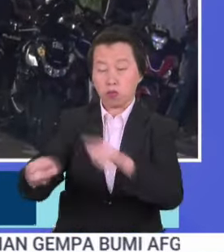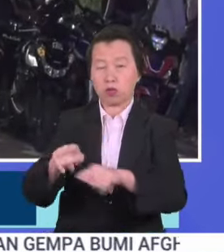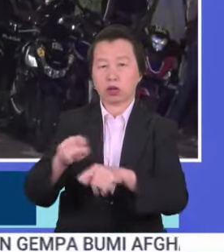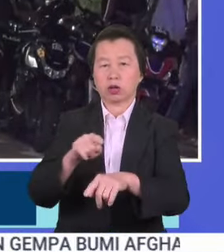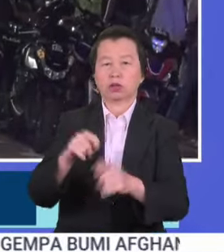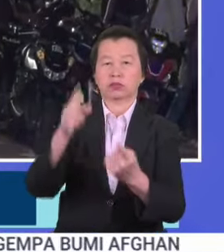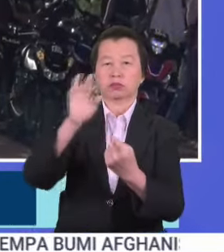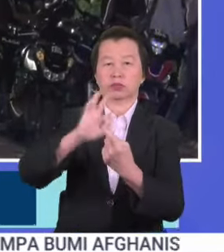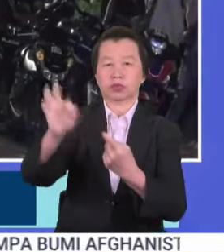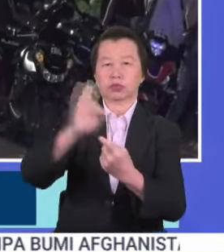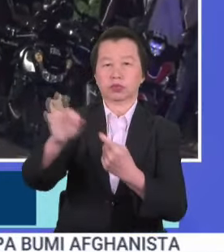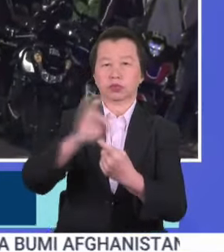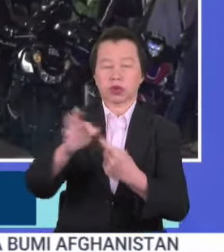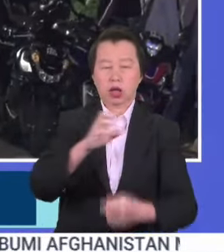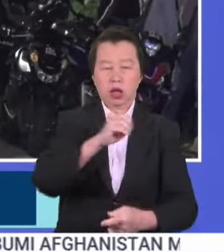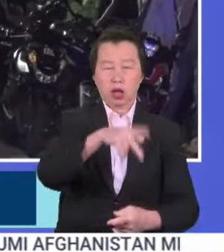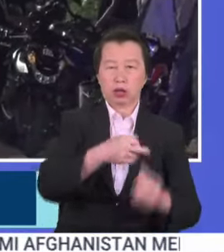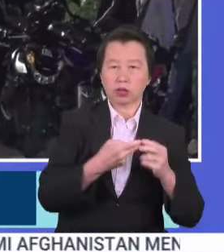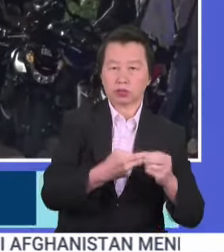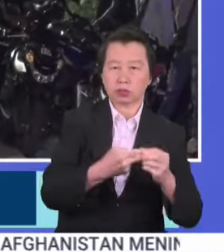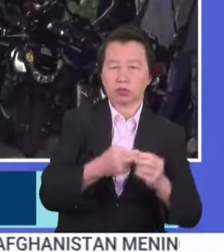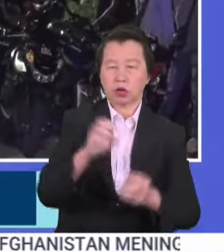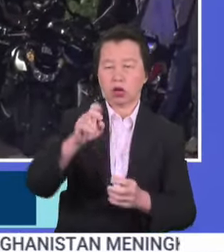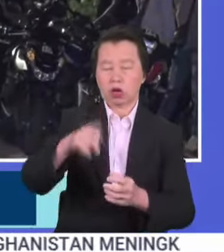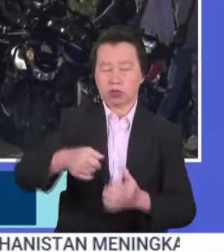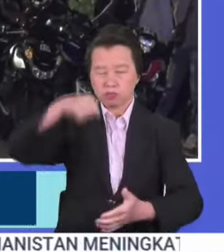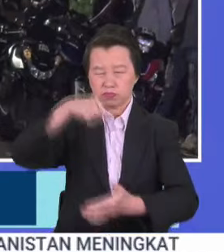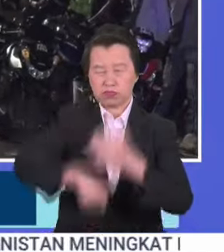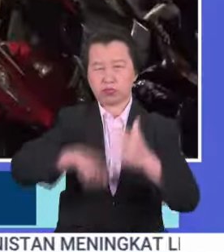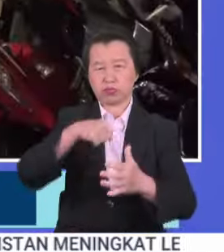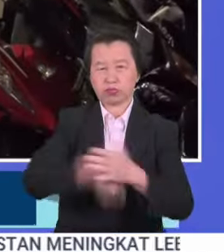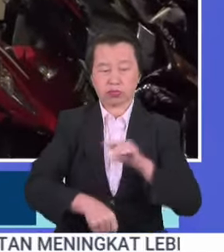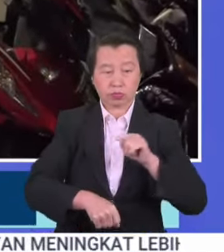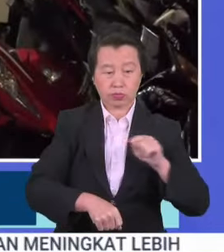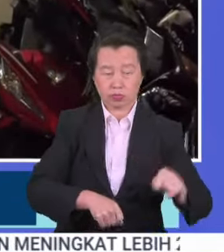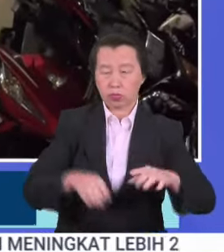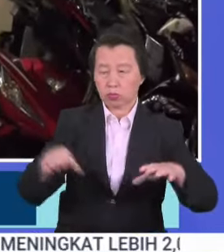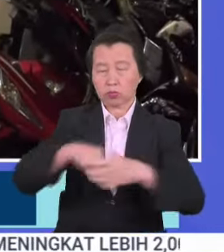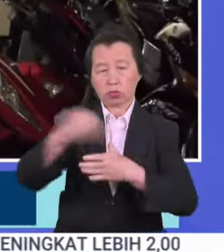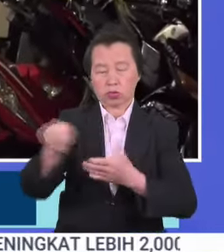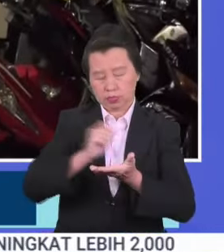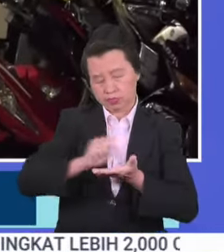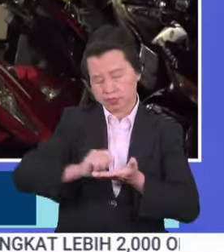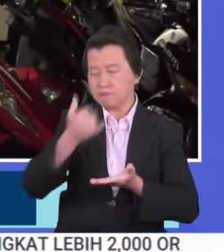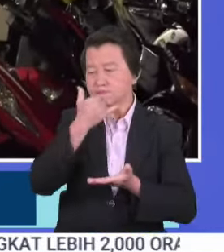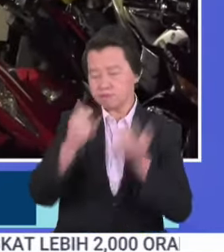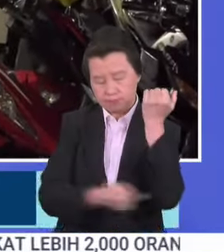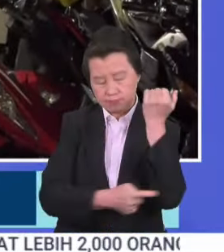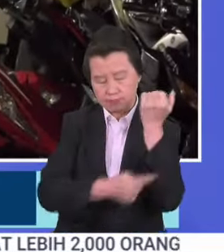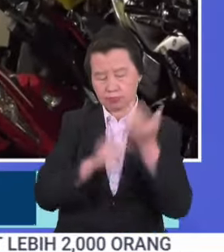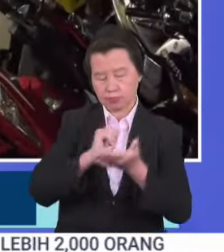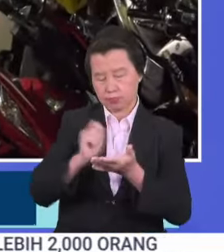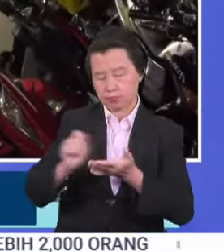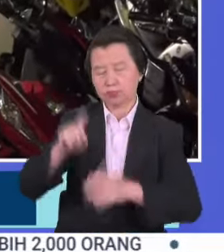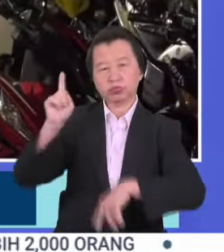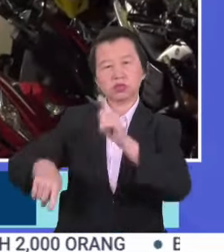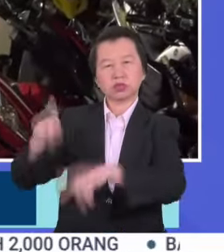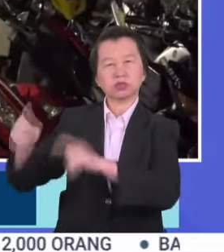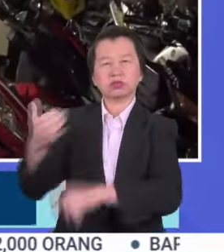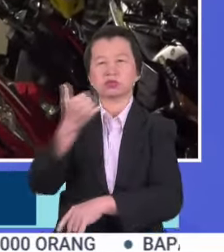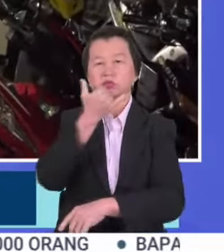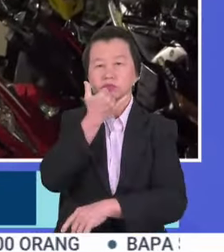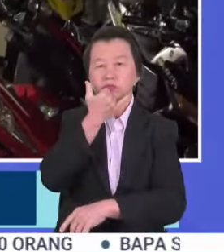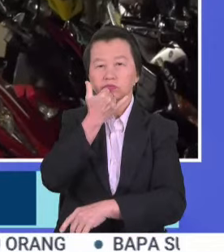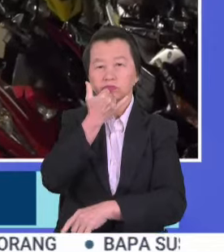Pulau Pinang. Ops bersepadu Ops Samsing Jalanan mengeluarkan lebih 100 saman atas pelbagai kesalahan